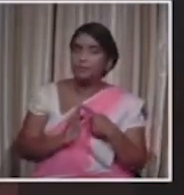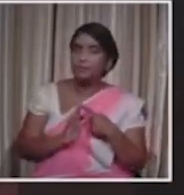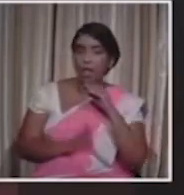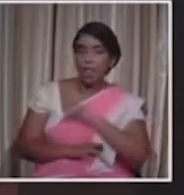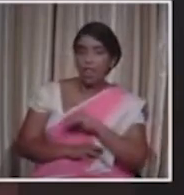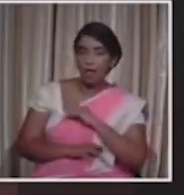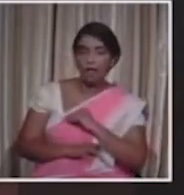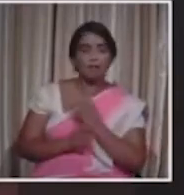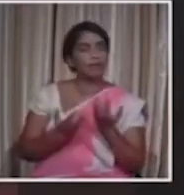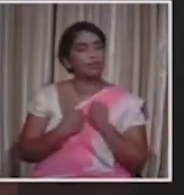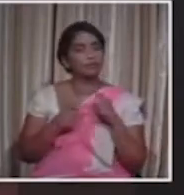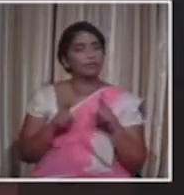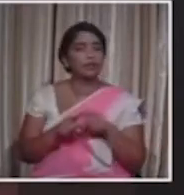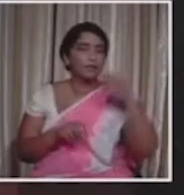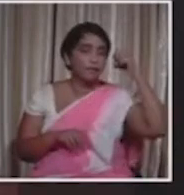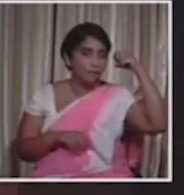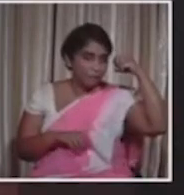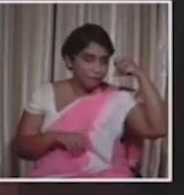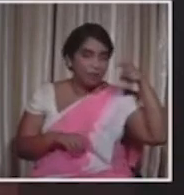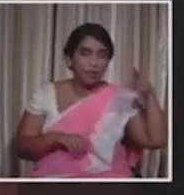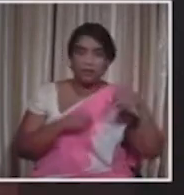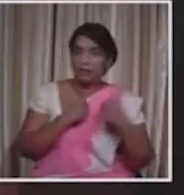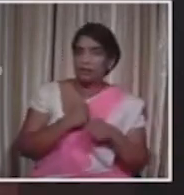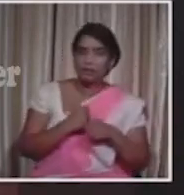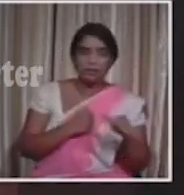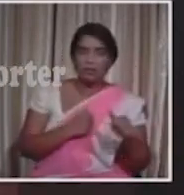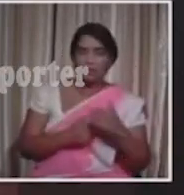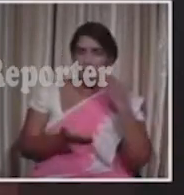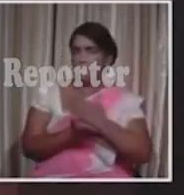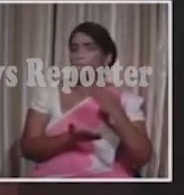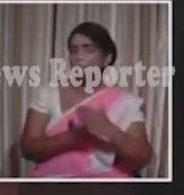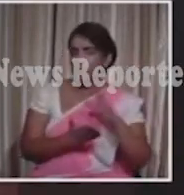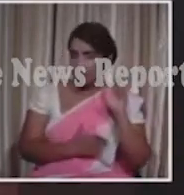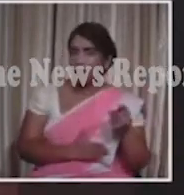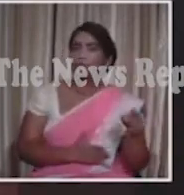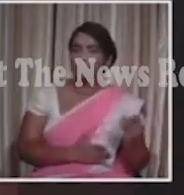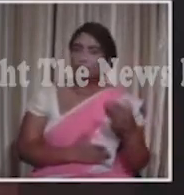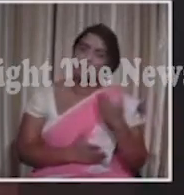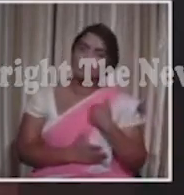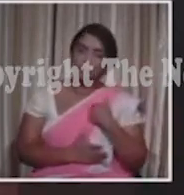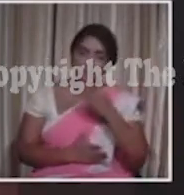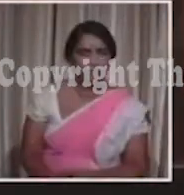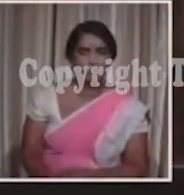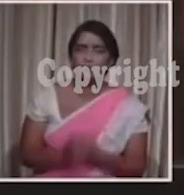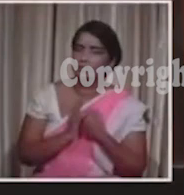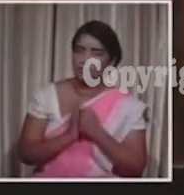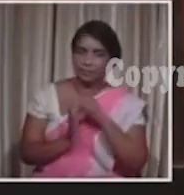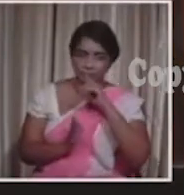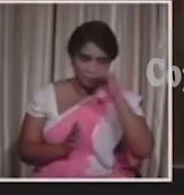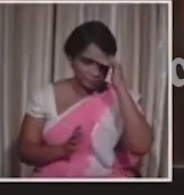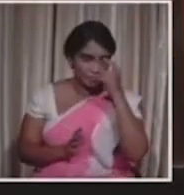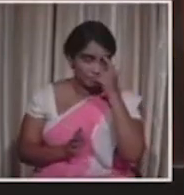ලාභයක් වෙන ආකාරයට විදුලි ජනන පද්ධතිය නිර්මාණය වීම අවහිර වෙනවා කියන එක තමයි අපේ කාරුණික මතය.